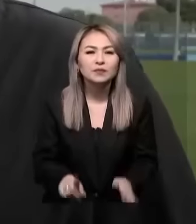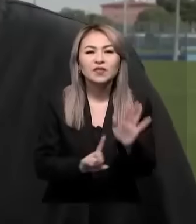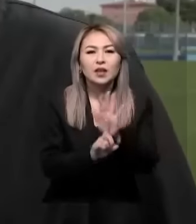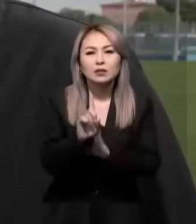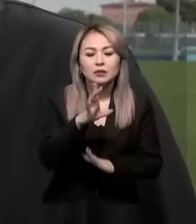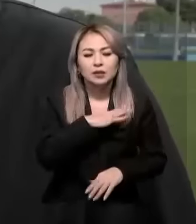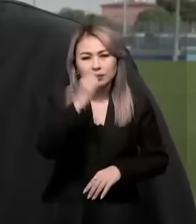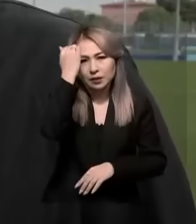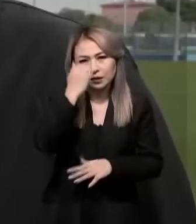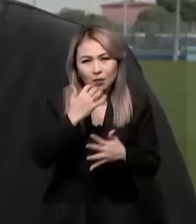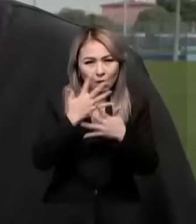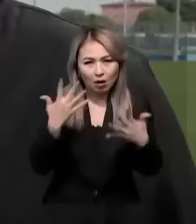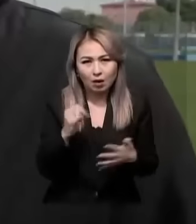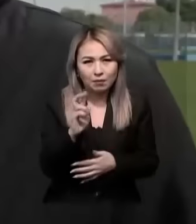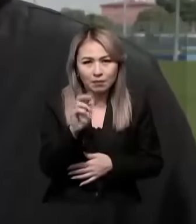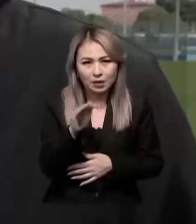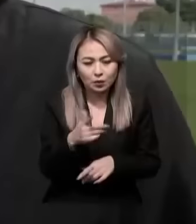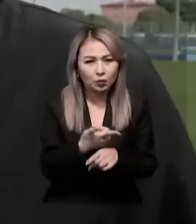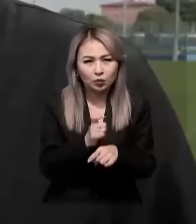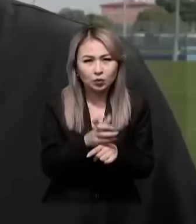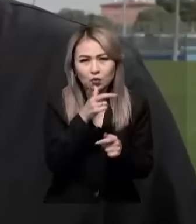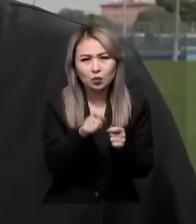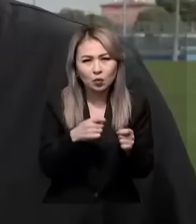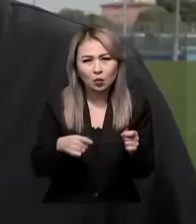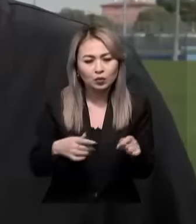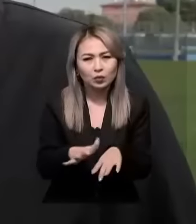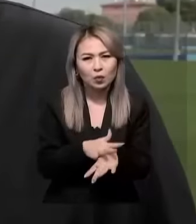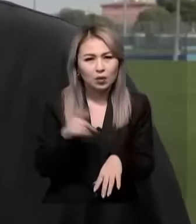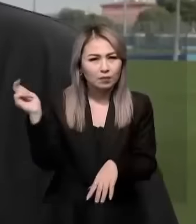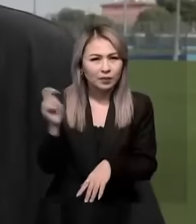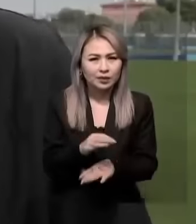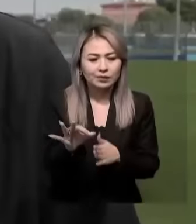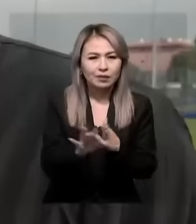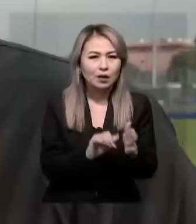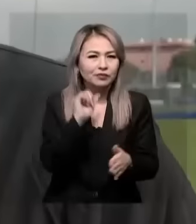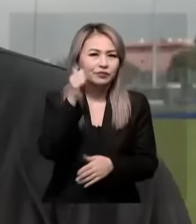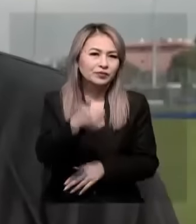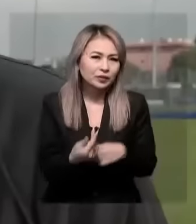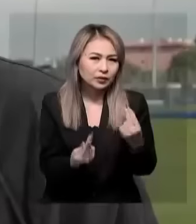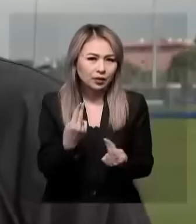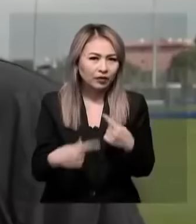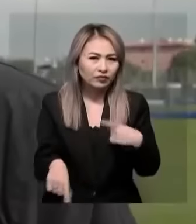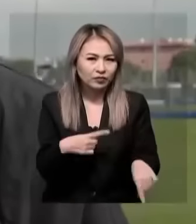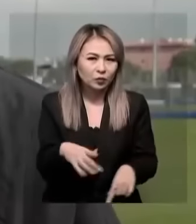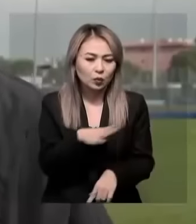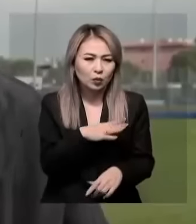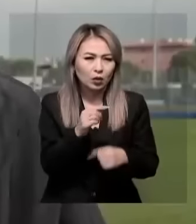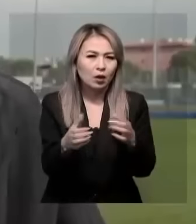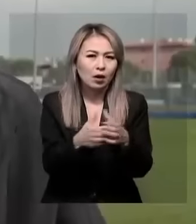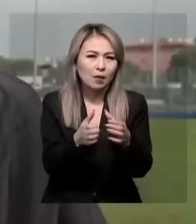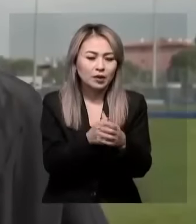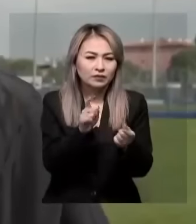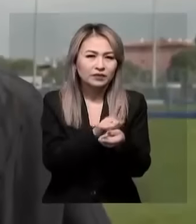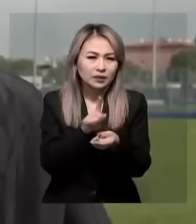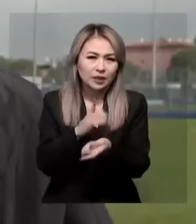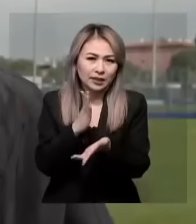Абатқа алғыс айтқым келеді. Себебі өте ұзақ жолдан келіп, бір күннен кейін матчқа шықты. Адана Демирспор командасында көптеген өзгерістер